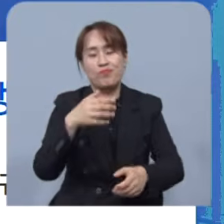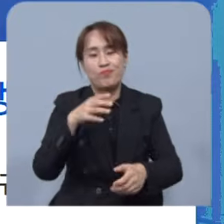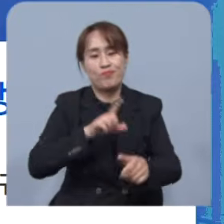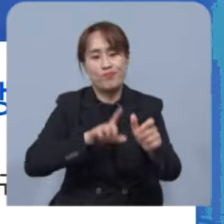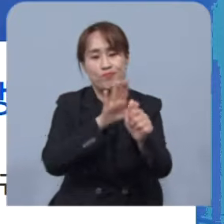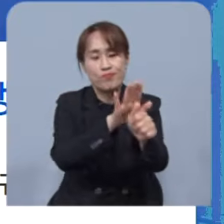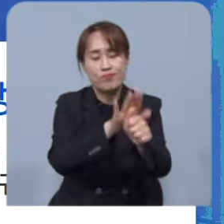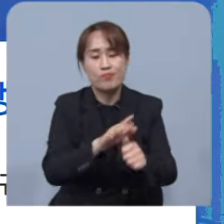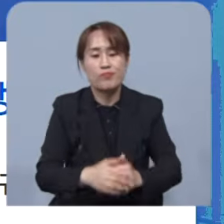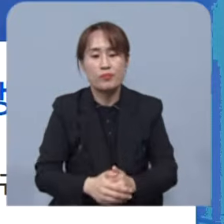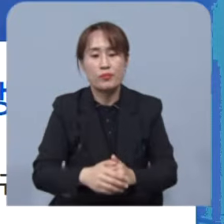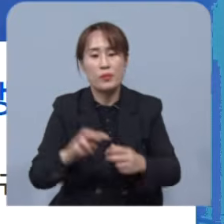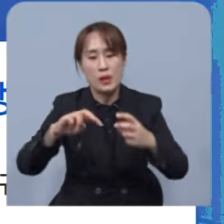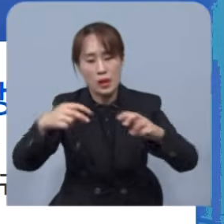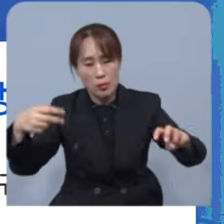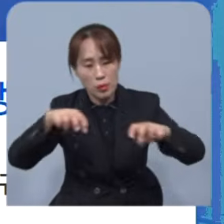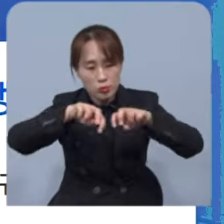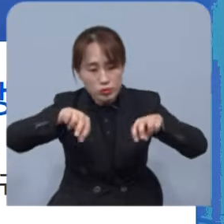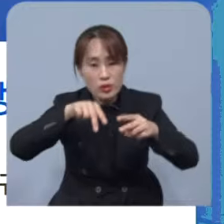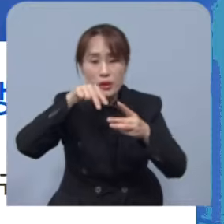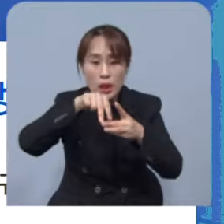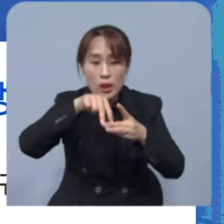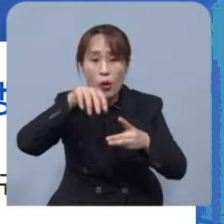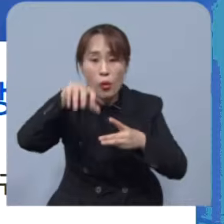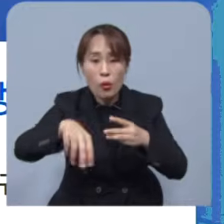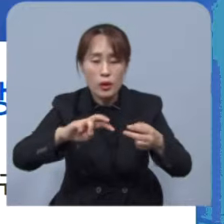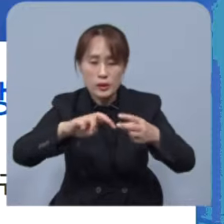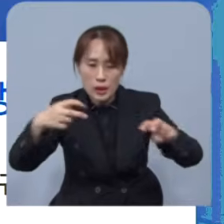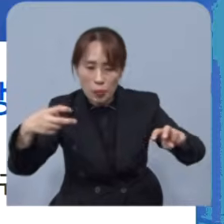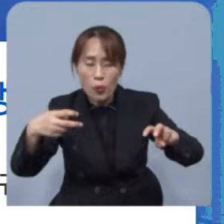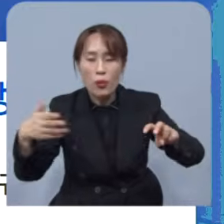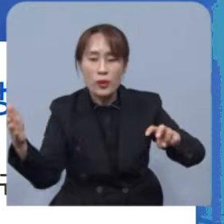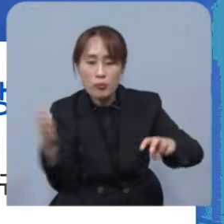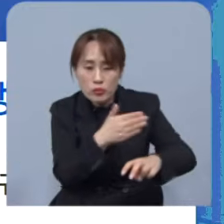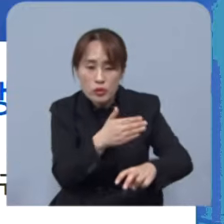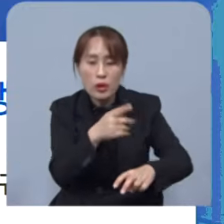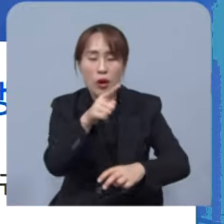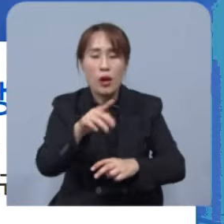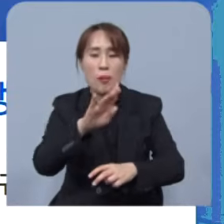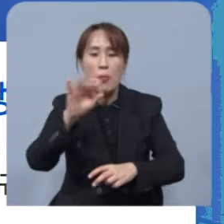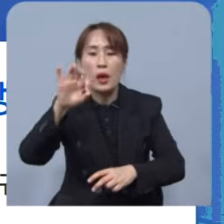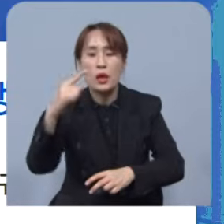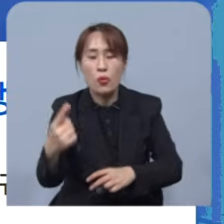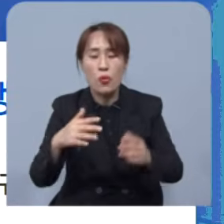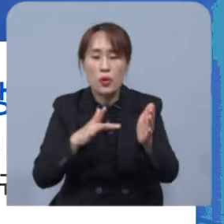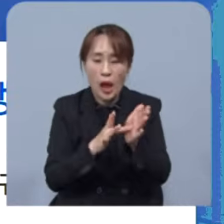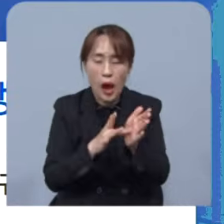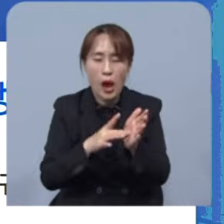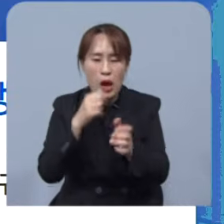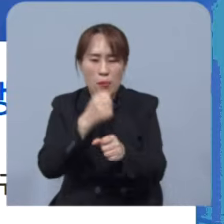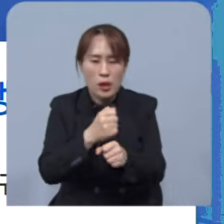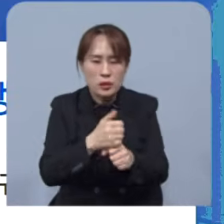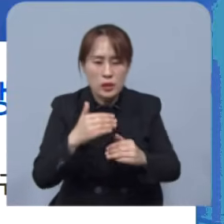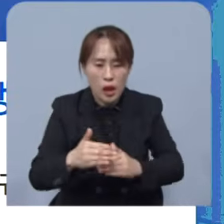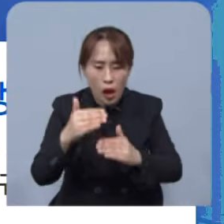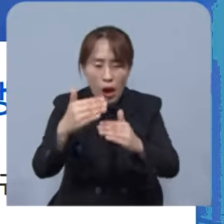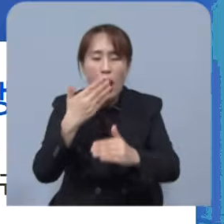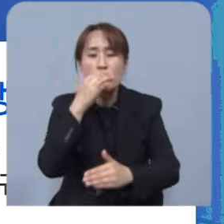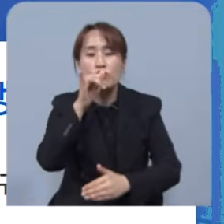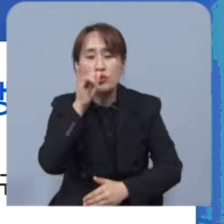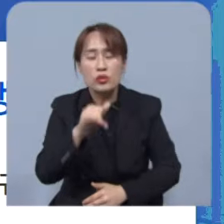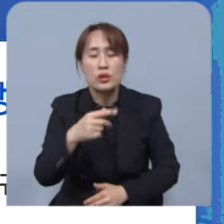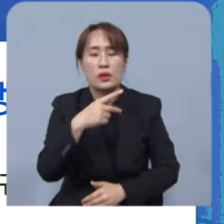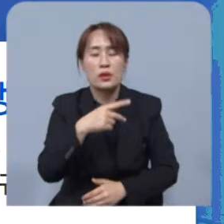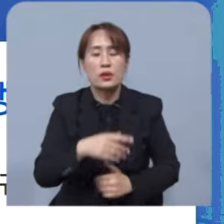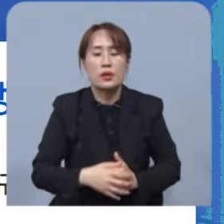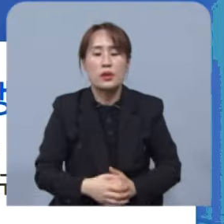세포 특성 분석센터는 세포 단계부터 바이오 의약품 개발 체계를 갖추고 또 K